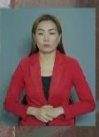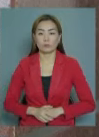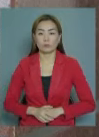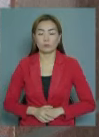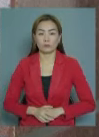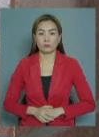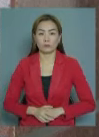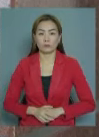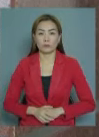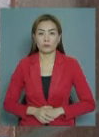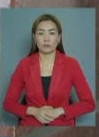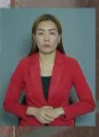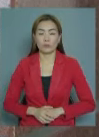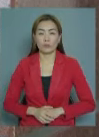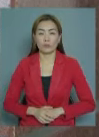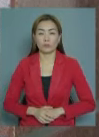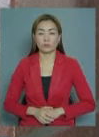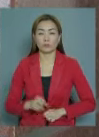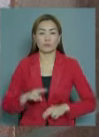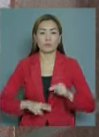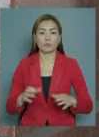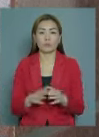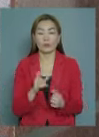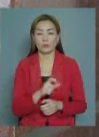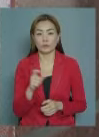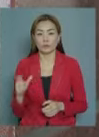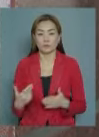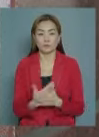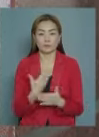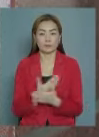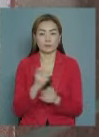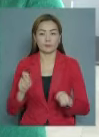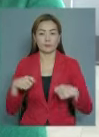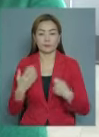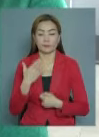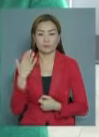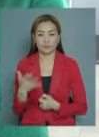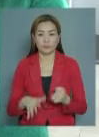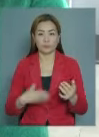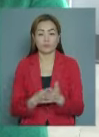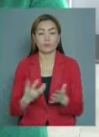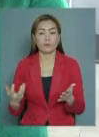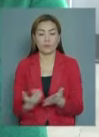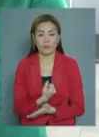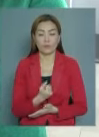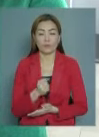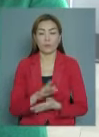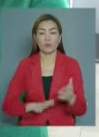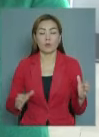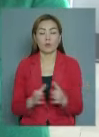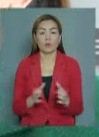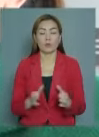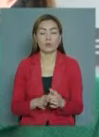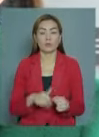бизнес және ресми құрылымдар өкілдеріне ақпарат жеткізілуде. Инвестор табылған уақытта